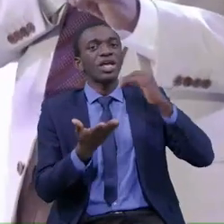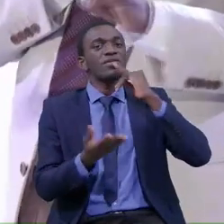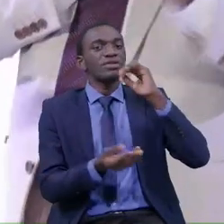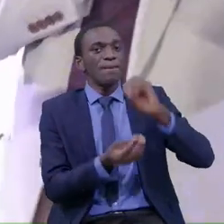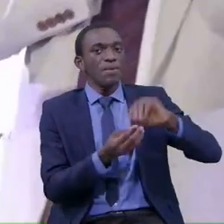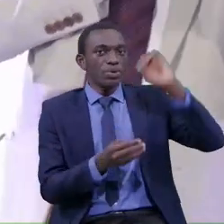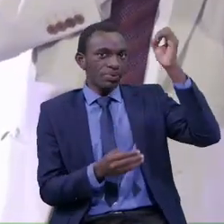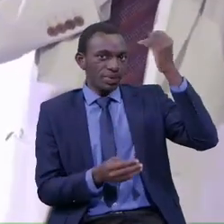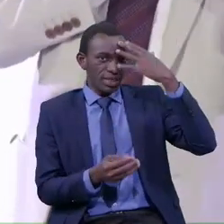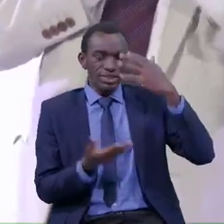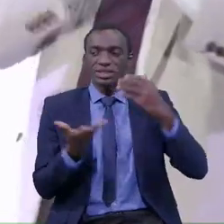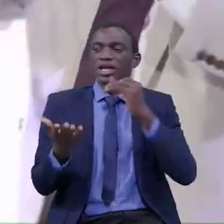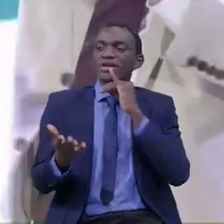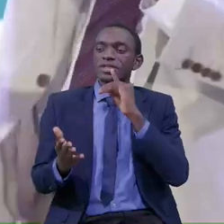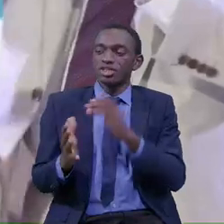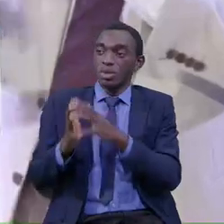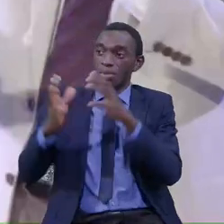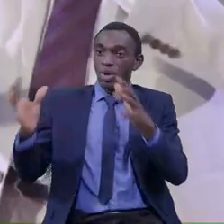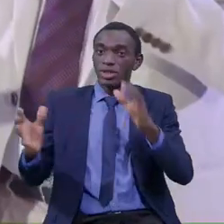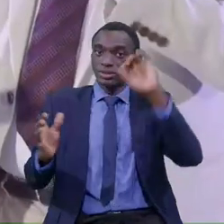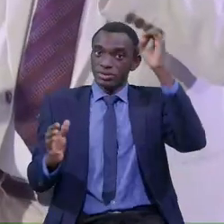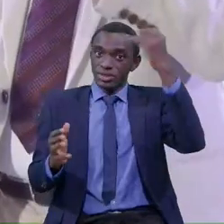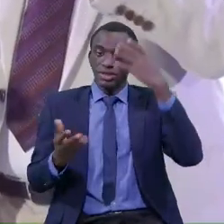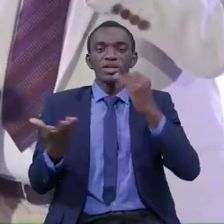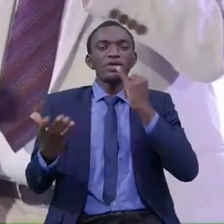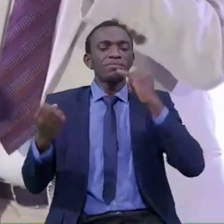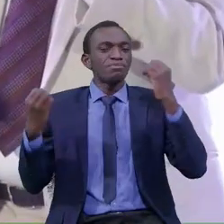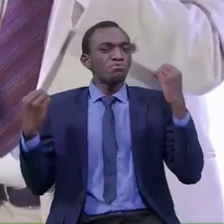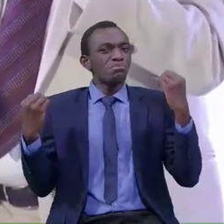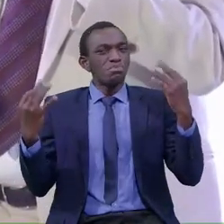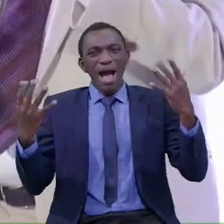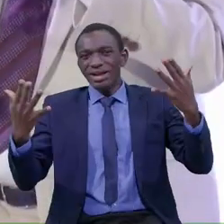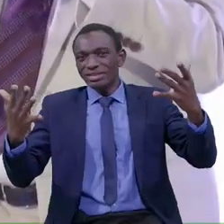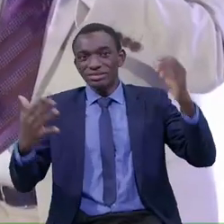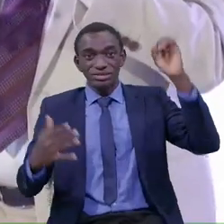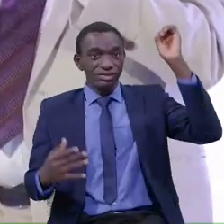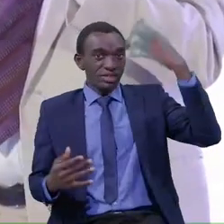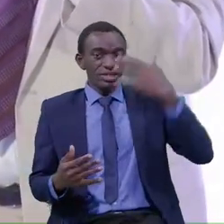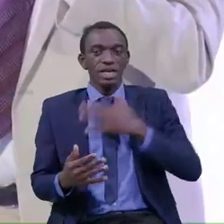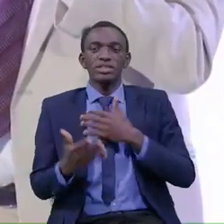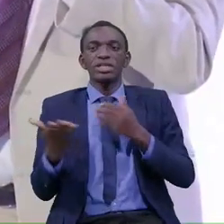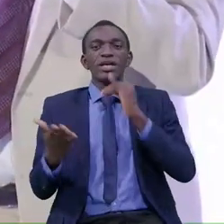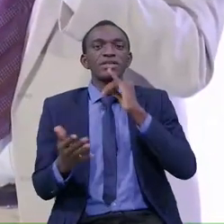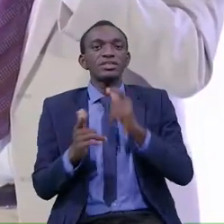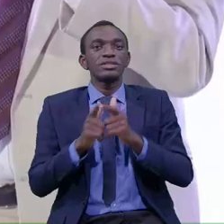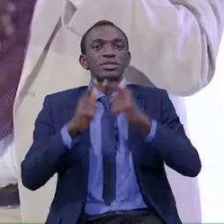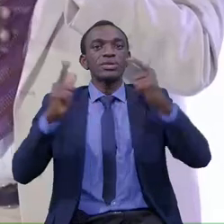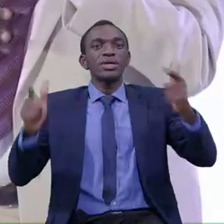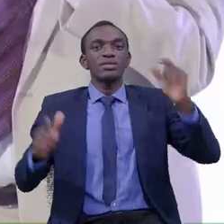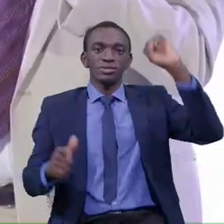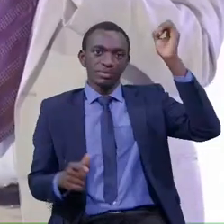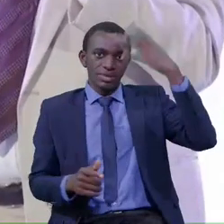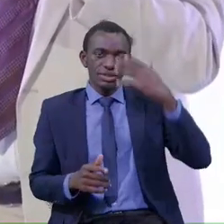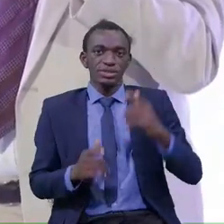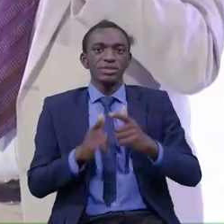a une grande grâce. Il y a une multitude de grâces. Il y a une grande grâce. Grâce plus